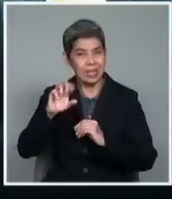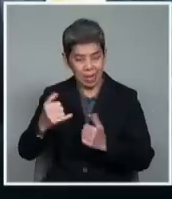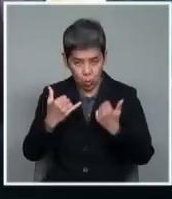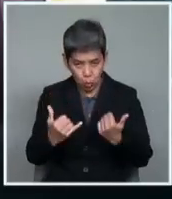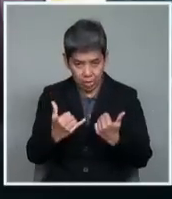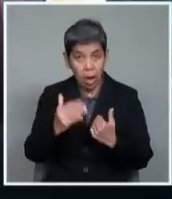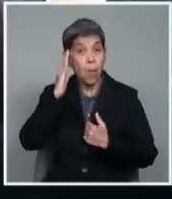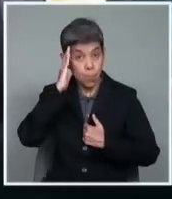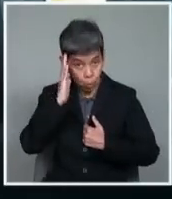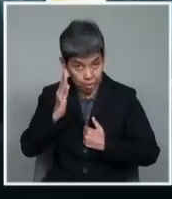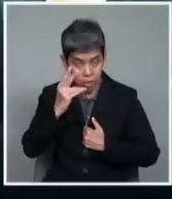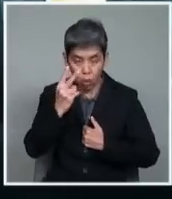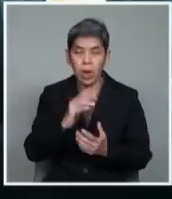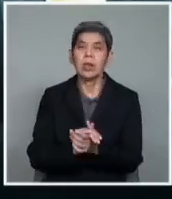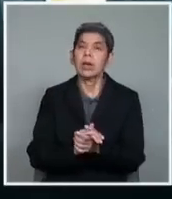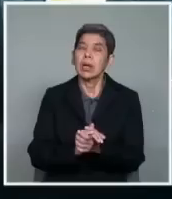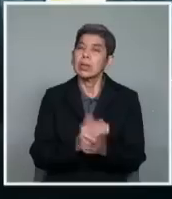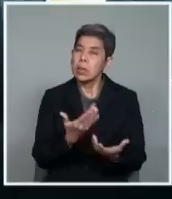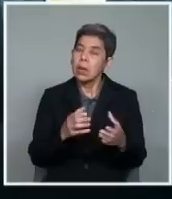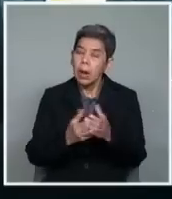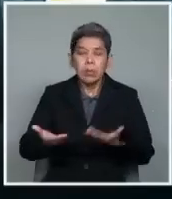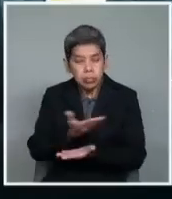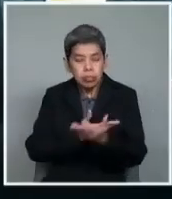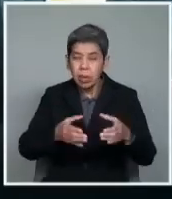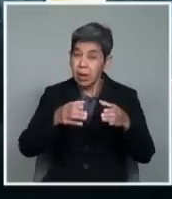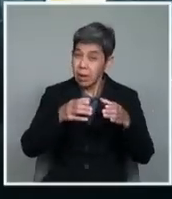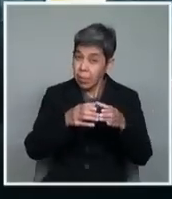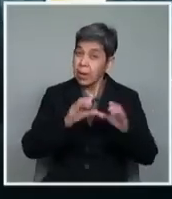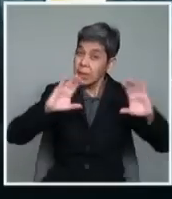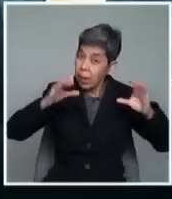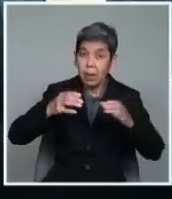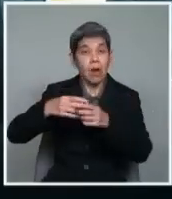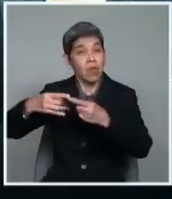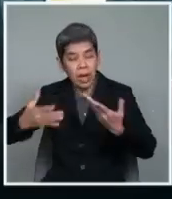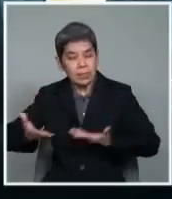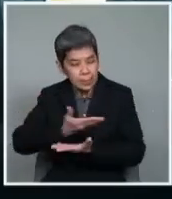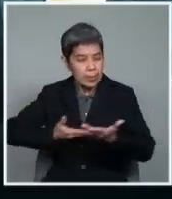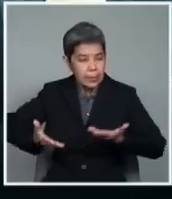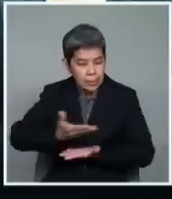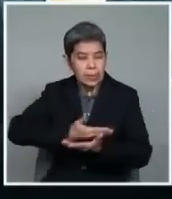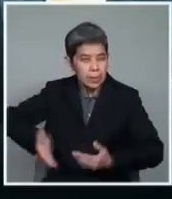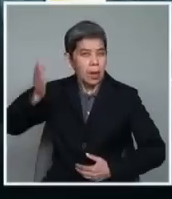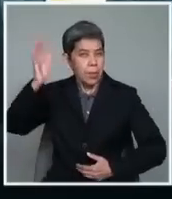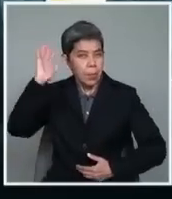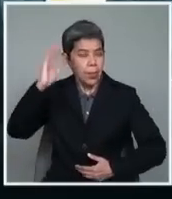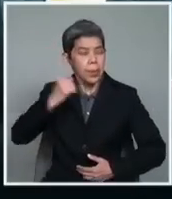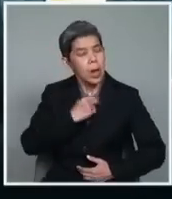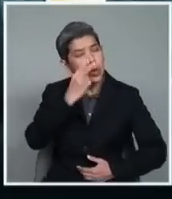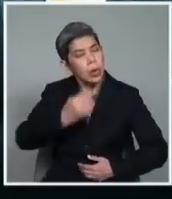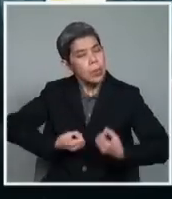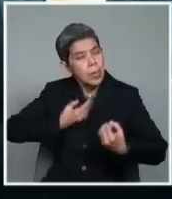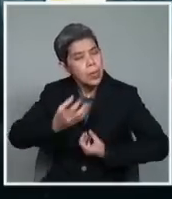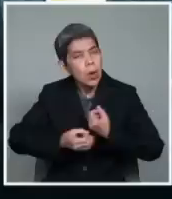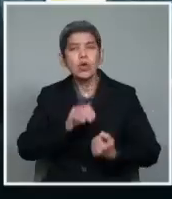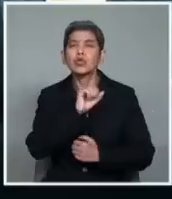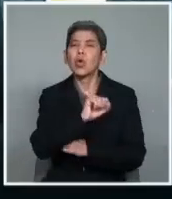นี้แล้วก็วันพรุ่งนี้ให้แต่ละฝ่ายเนี่ยได้ถกข้อคิดเห็นนะครับในการหาทางออกให้กับประเทศชาติก็จะเป็นการรับฟังความเห็น